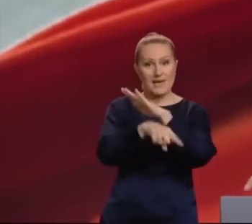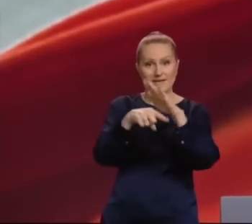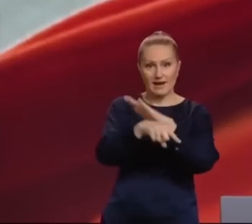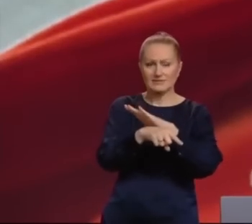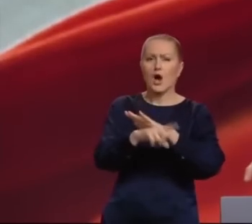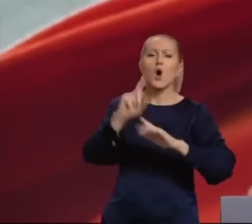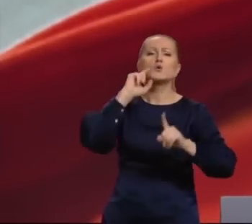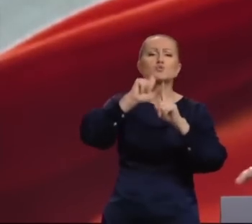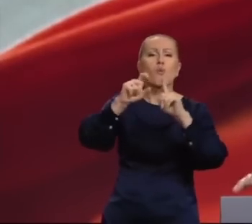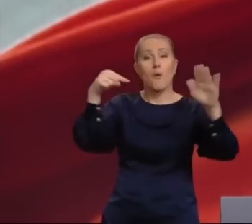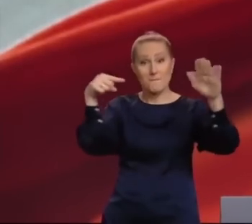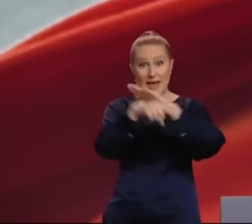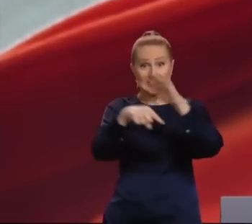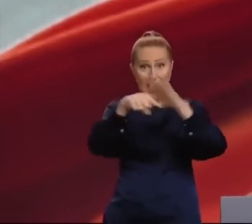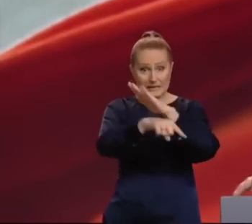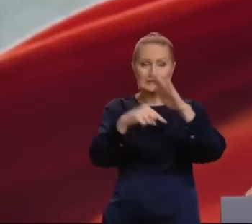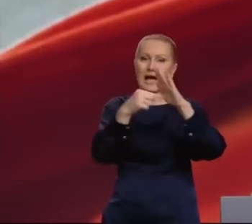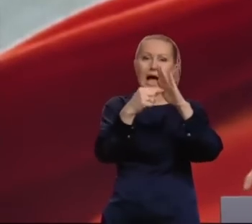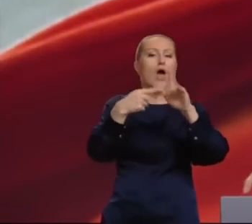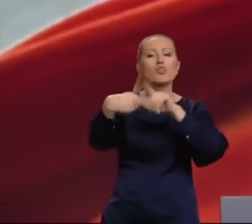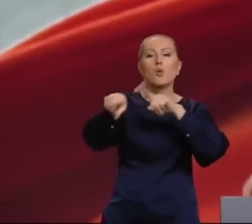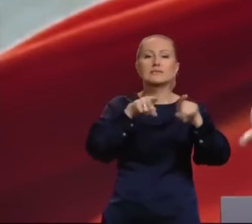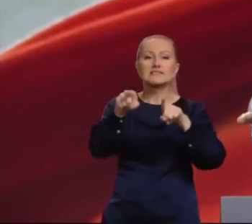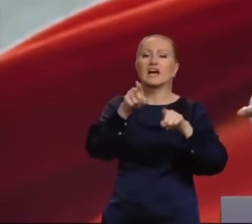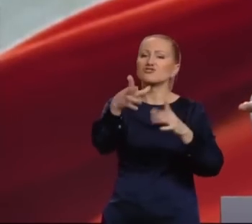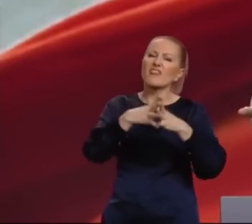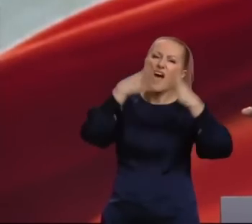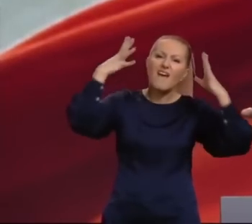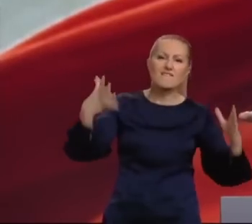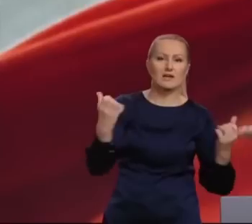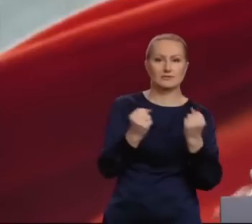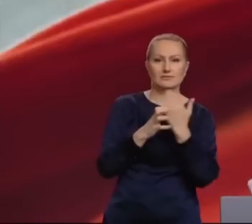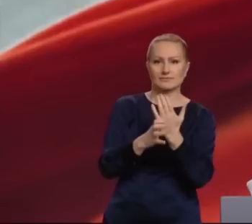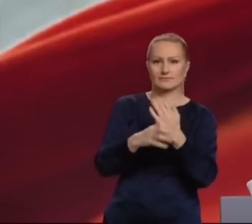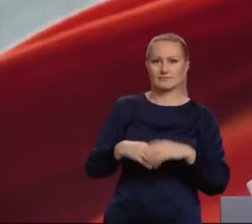migracja dzisiaj oznacza przede wszystkim największy skandal...